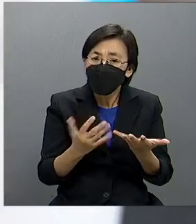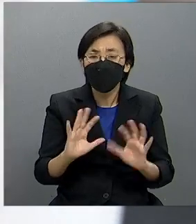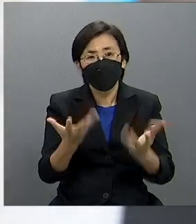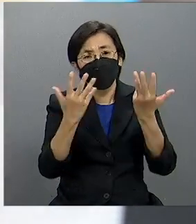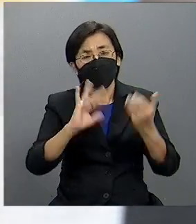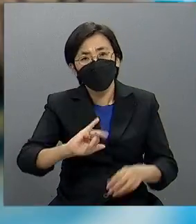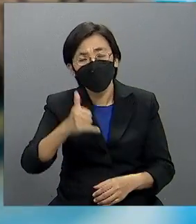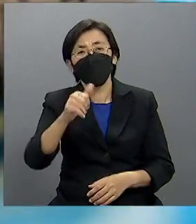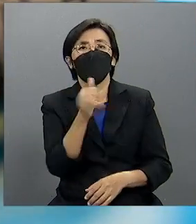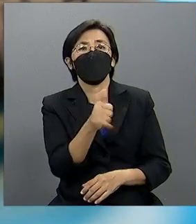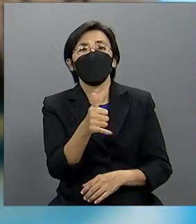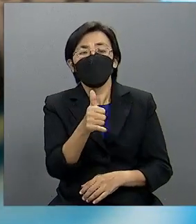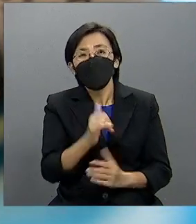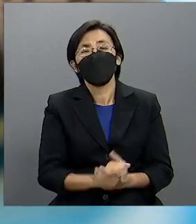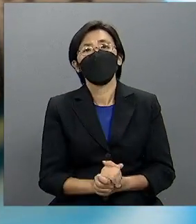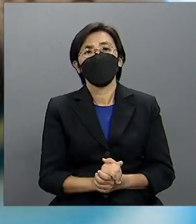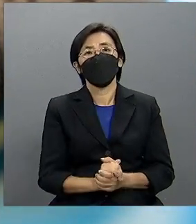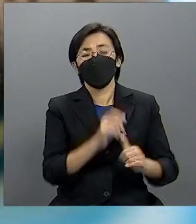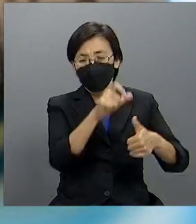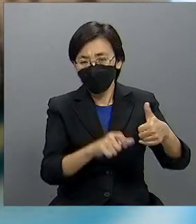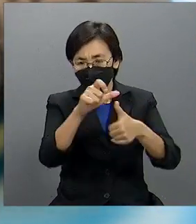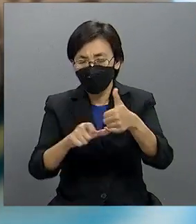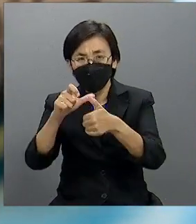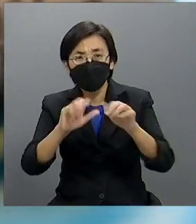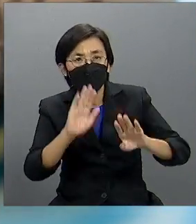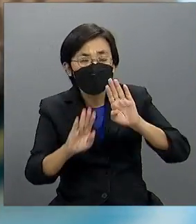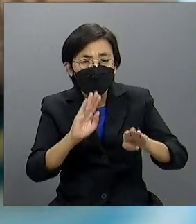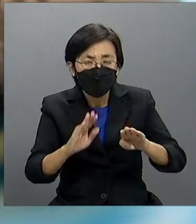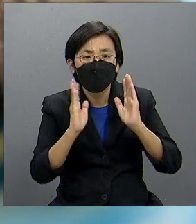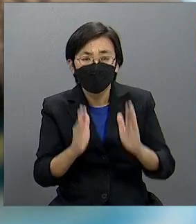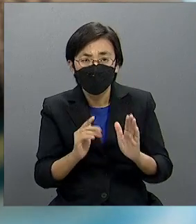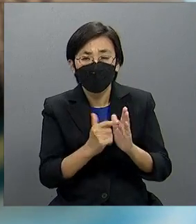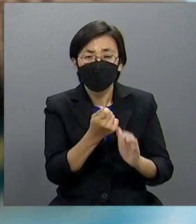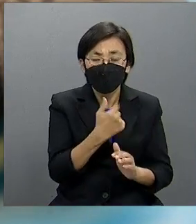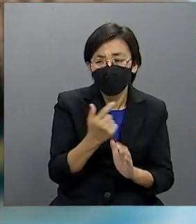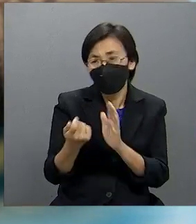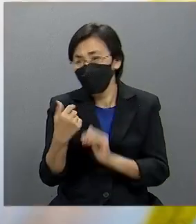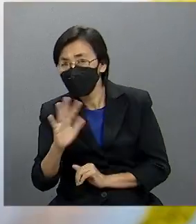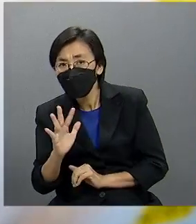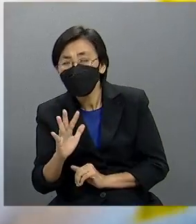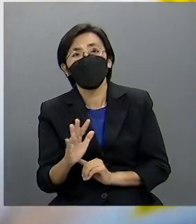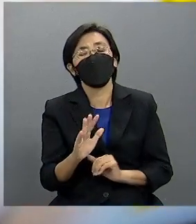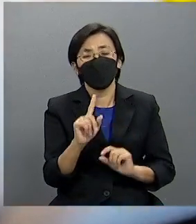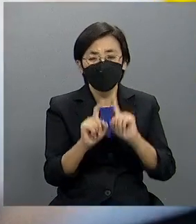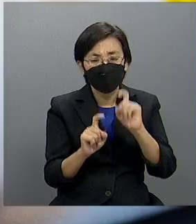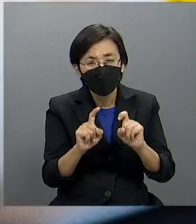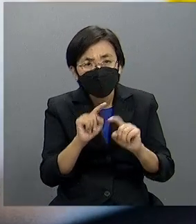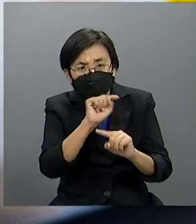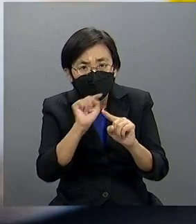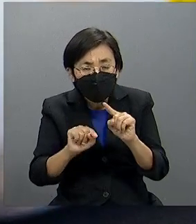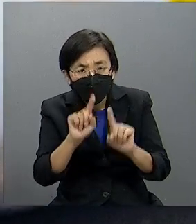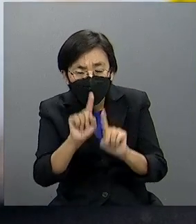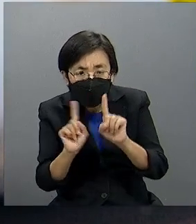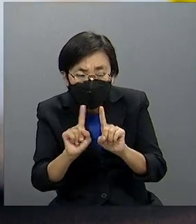ช้กันหลายๆรายแล้วก็เทียบกันระหว่างคนใช้กับคนไม่ใช้ปรากฏว่าอัตราการเสียชีวิตอะไรทั้งหลายเนี่ยไม่ต่างกันบ